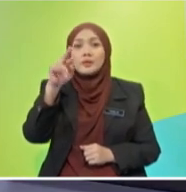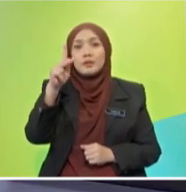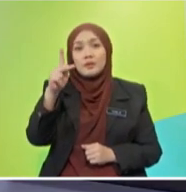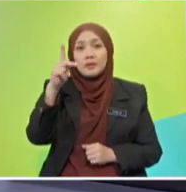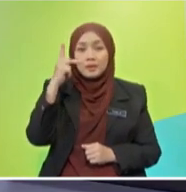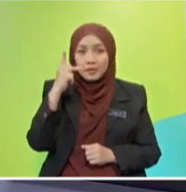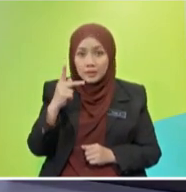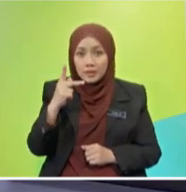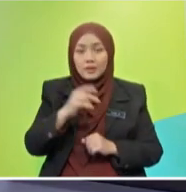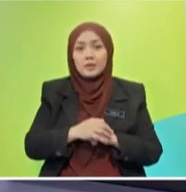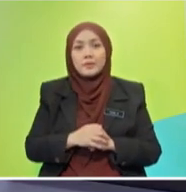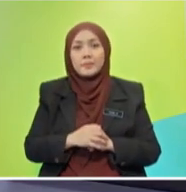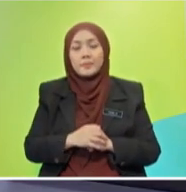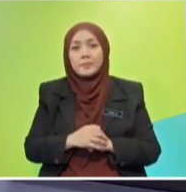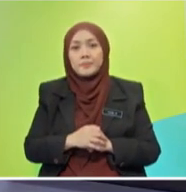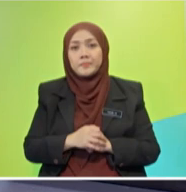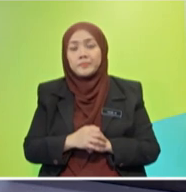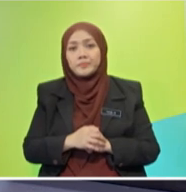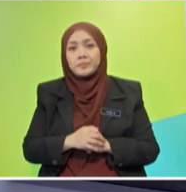si guna uji ini